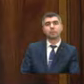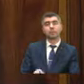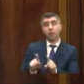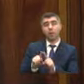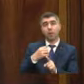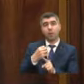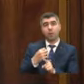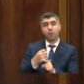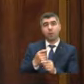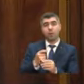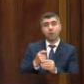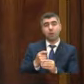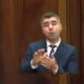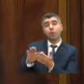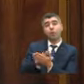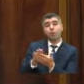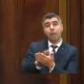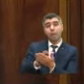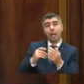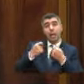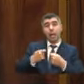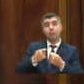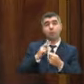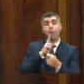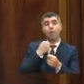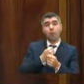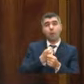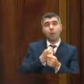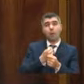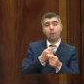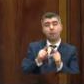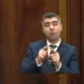من نسخة من الخطاب ديالي قبل ما نبدأ احتراماً لحقه في المعلومة.